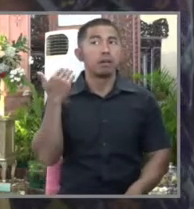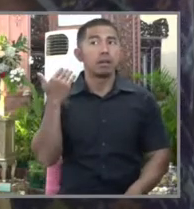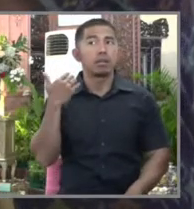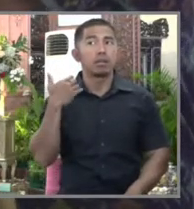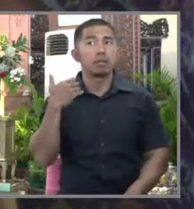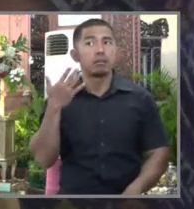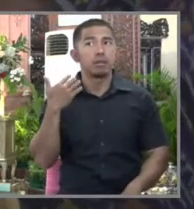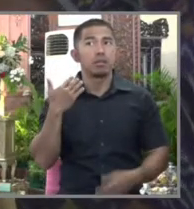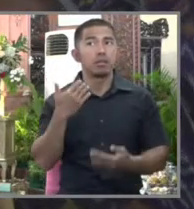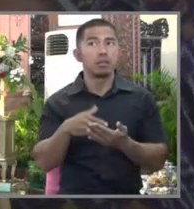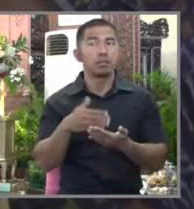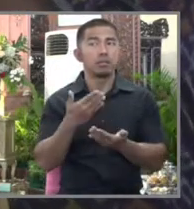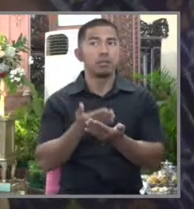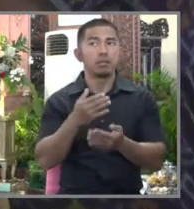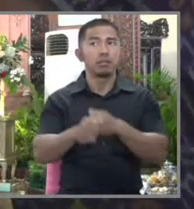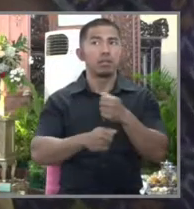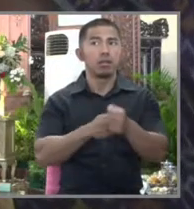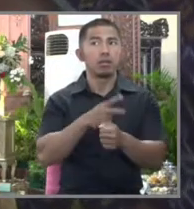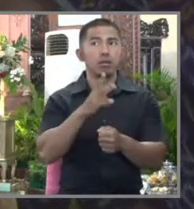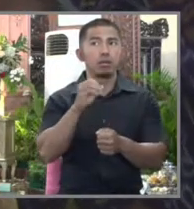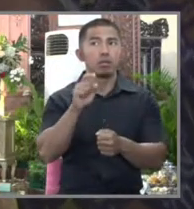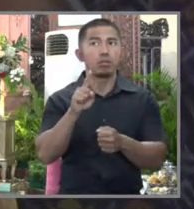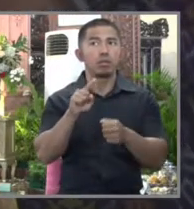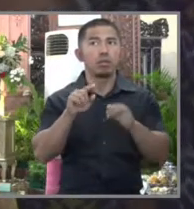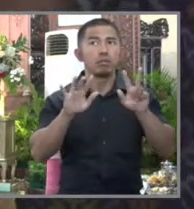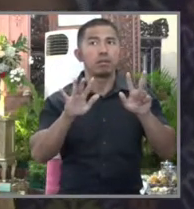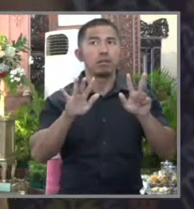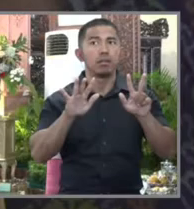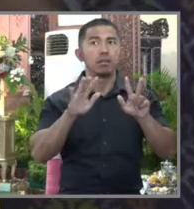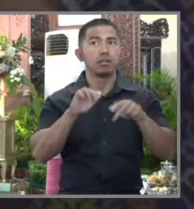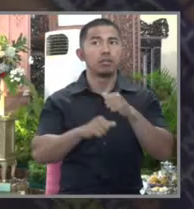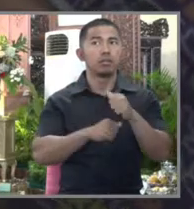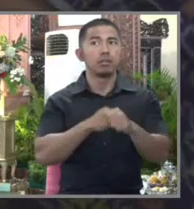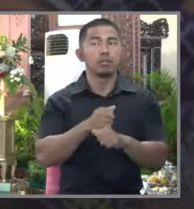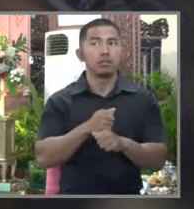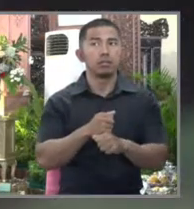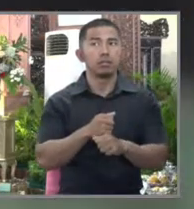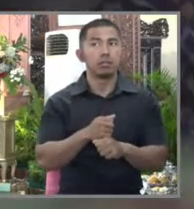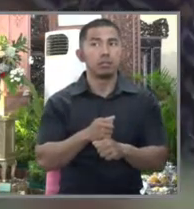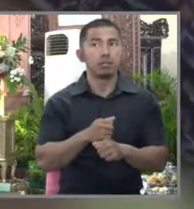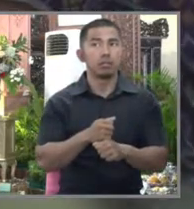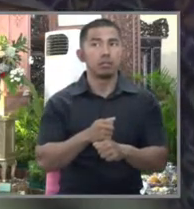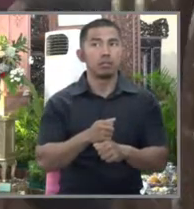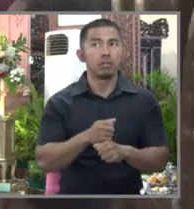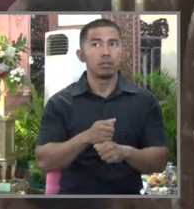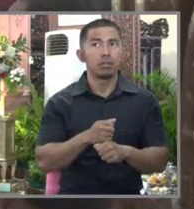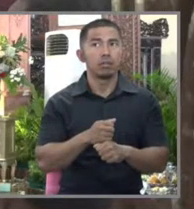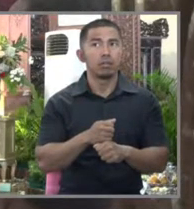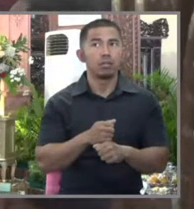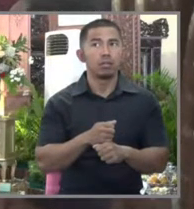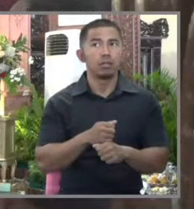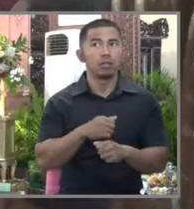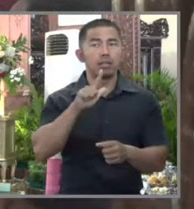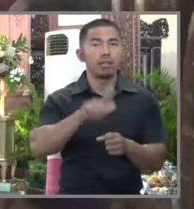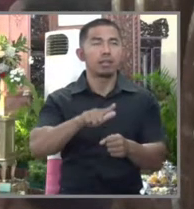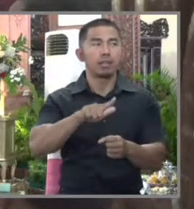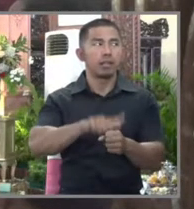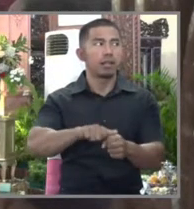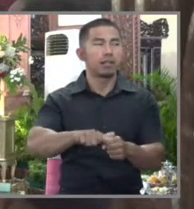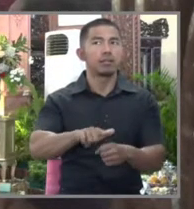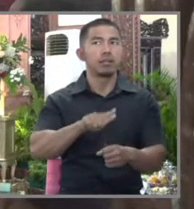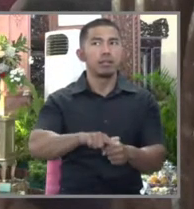SPK 2018. Oke. Okay. Bulan Agustus Pak tanggal 1. Gitu. Yeah. Legalitas kita hanya SPK seperti itu.